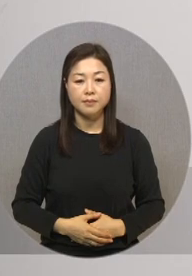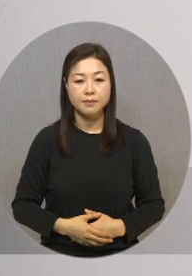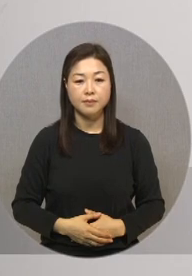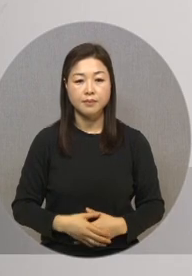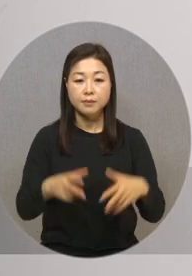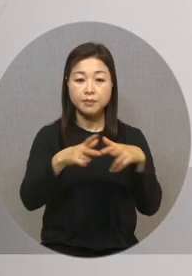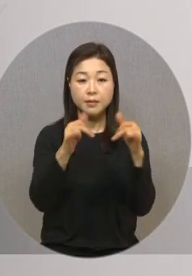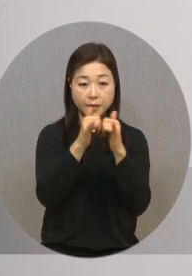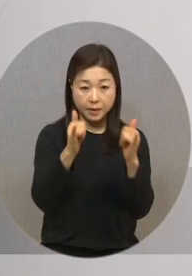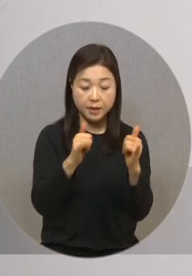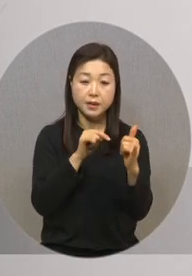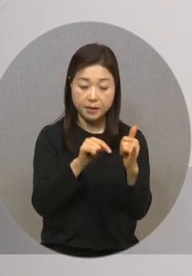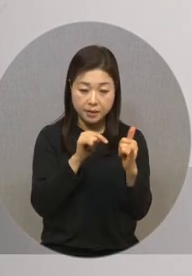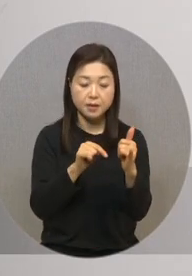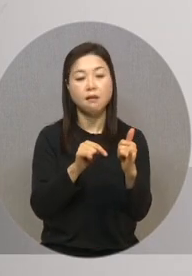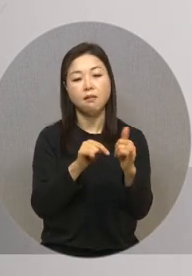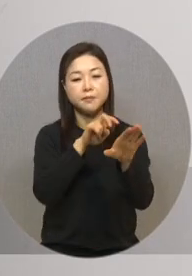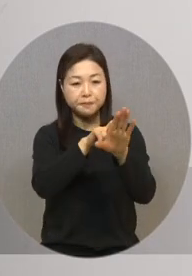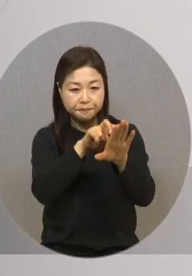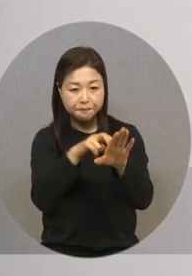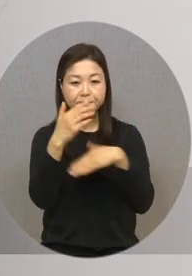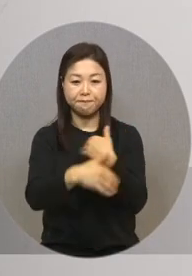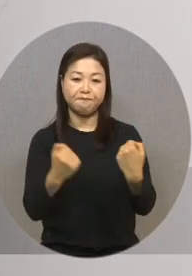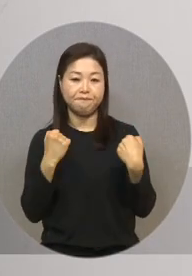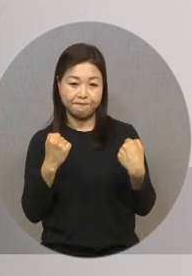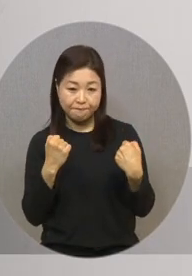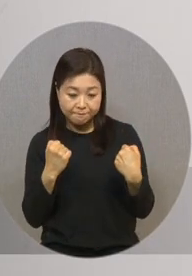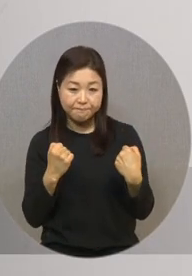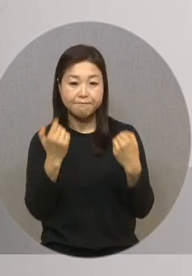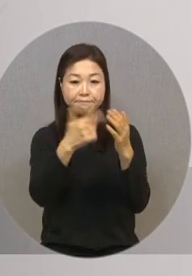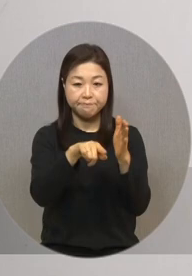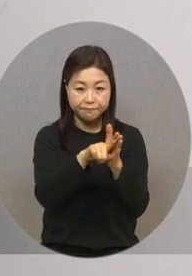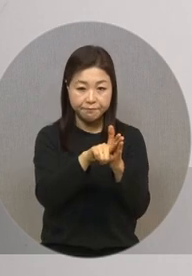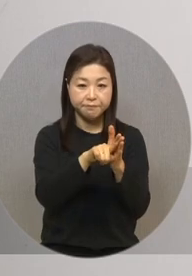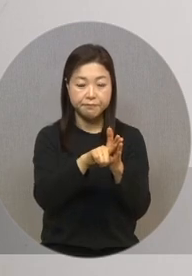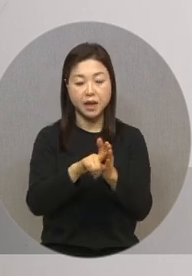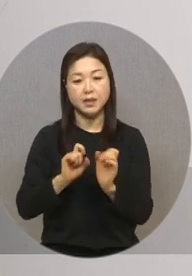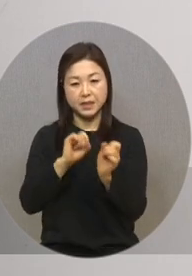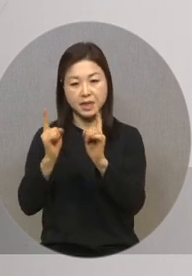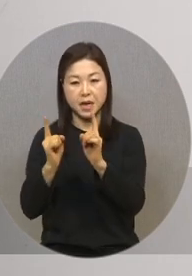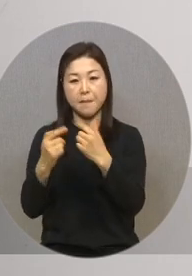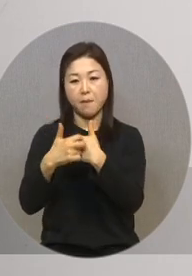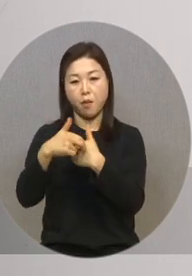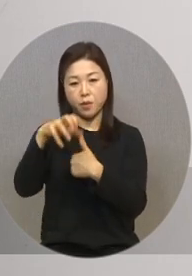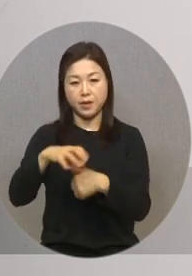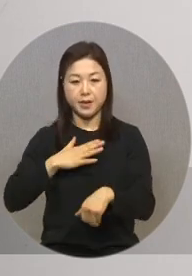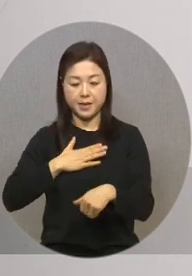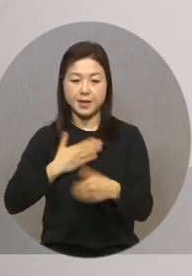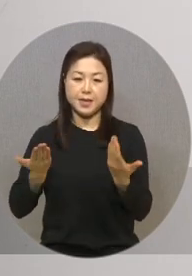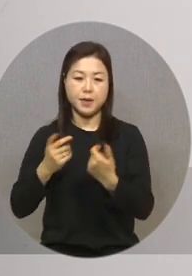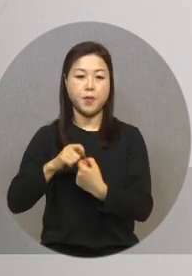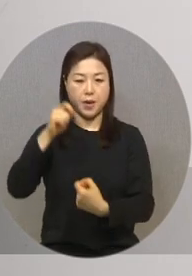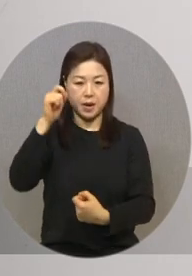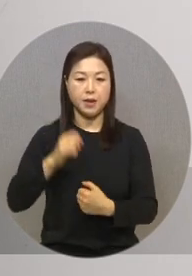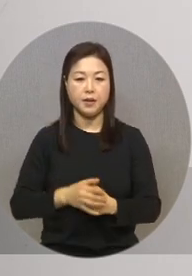장애인들의 그 진료하고 건강을 위해서 누가한 재활병원에서 오랫동안 이제 일했는데 그거에 대한